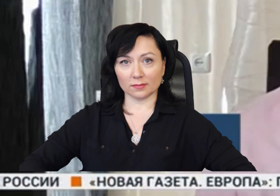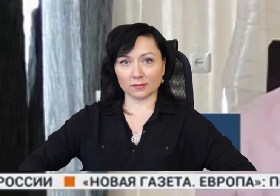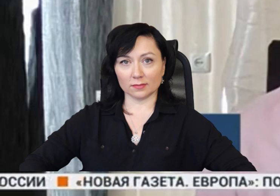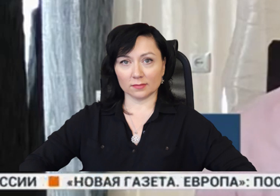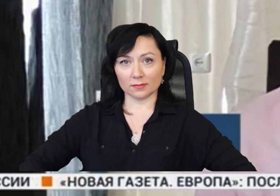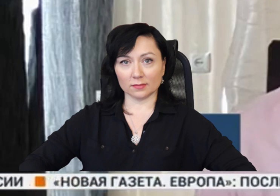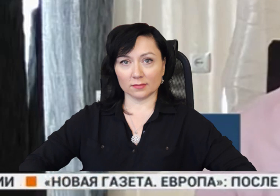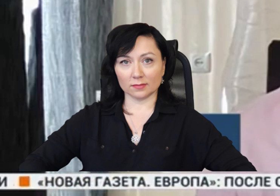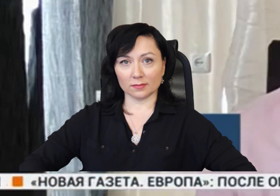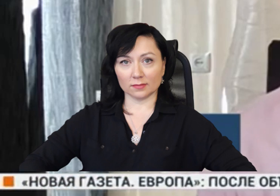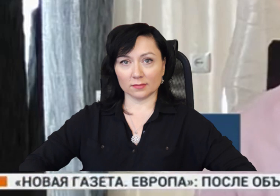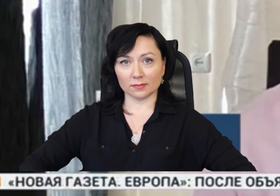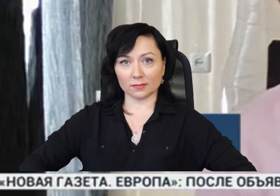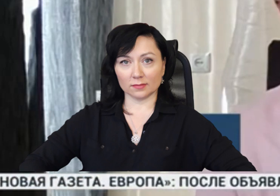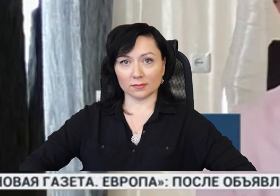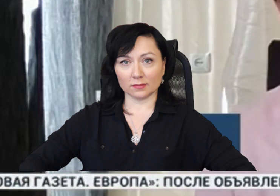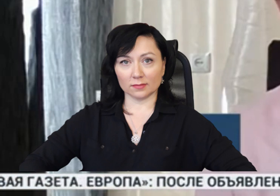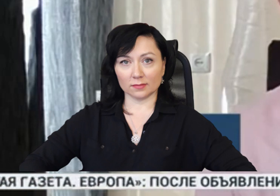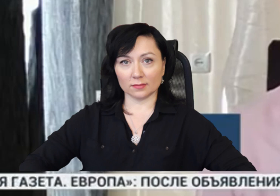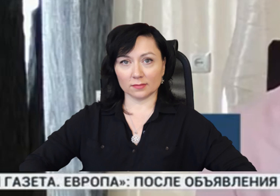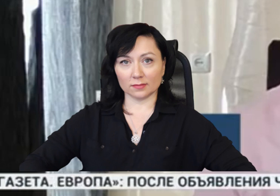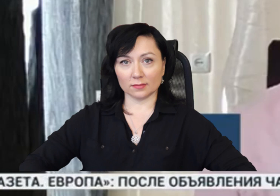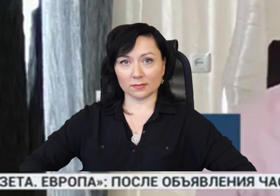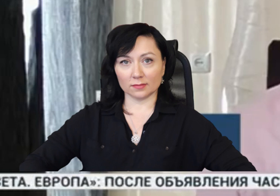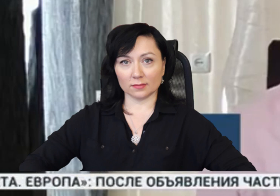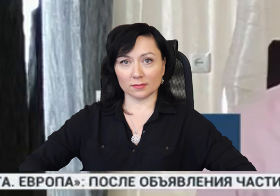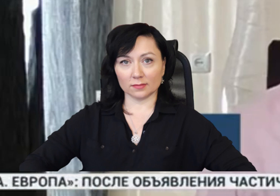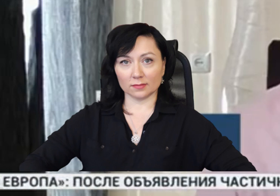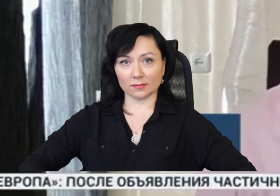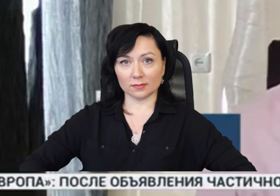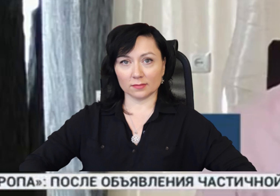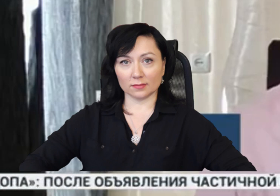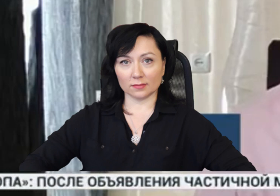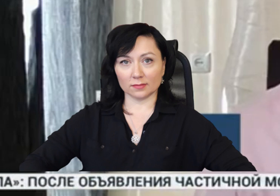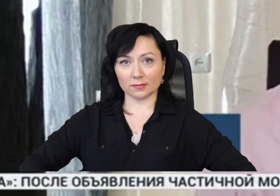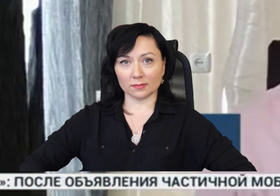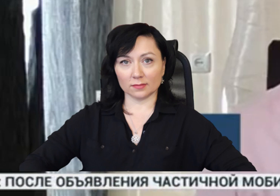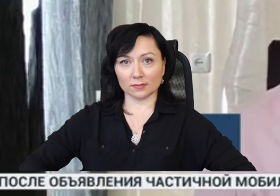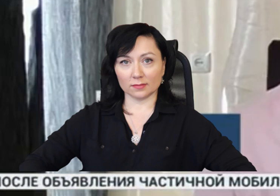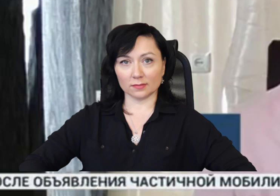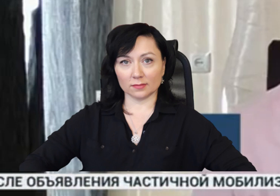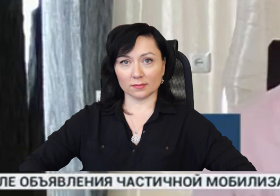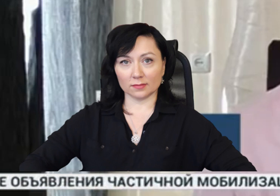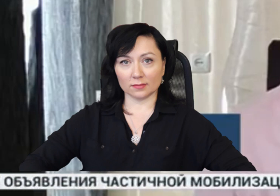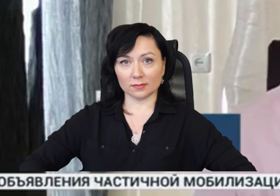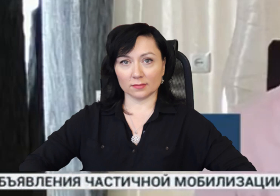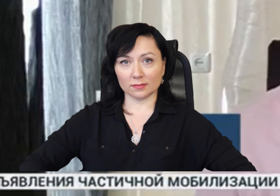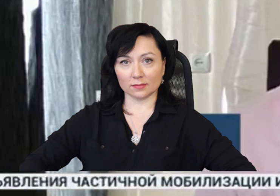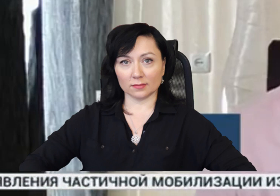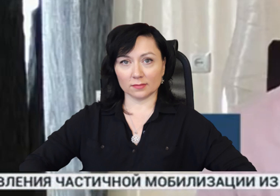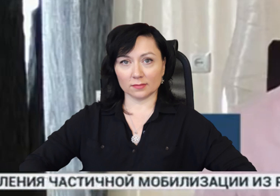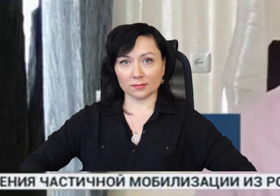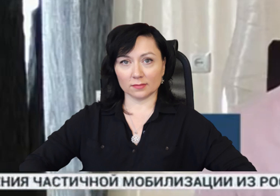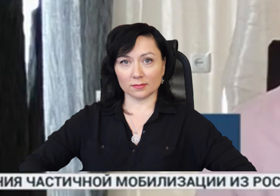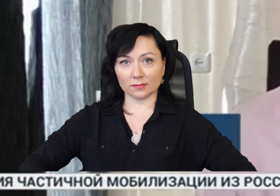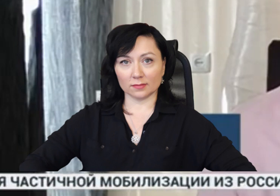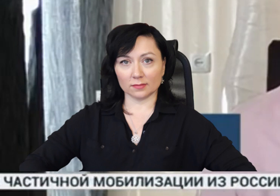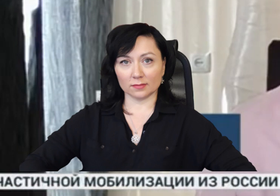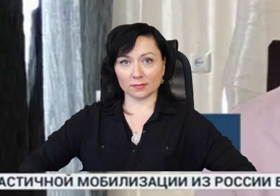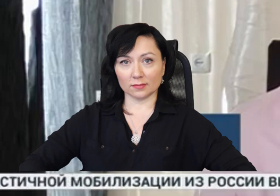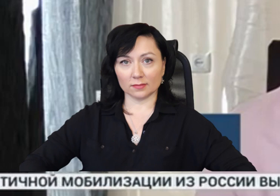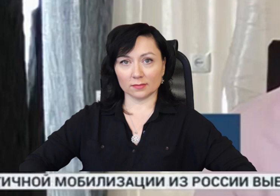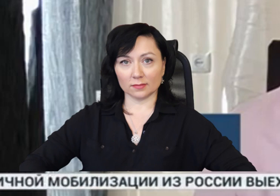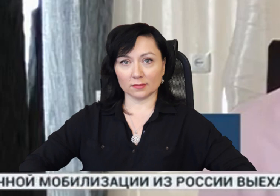по договору то есть содержанием фактически понесенных расходов если нет такого обстоятельства как